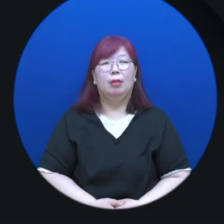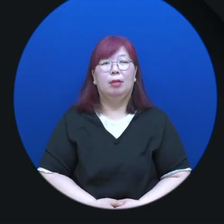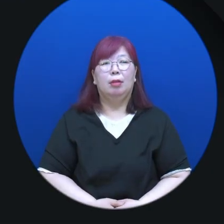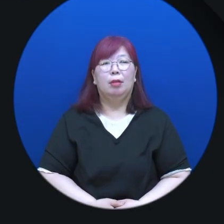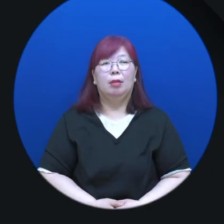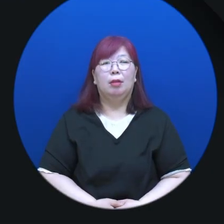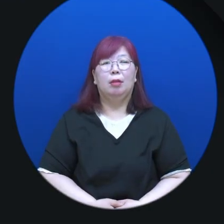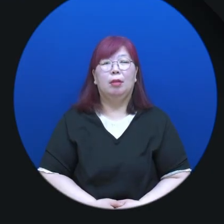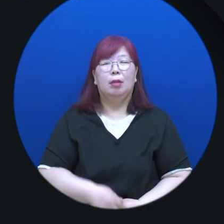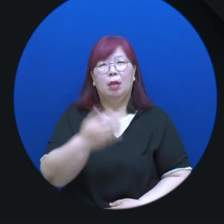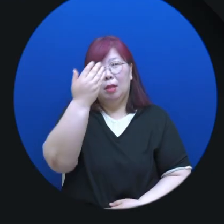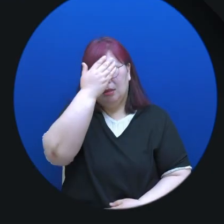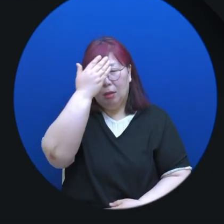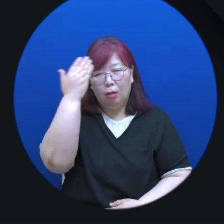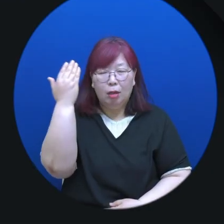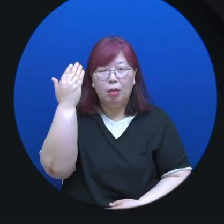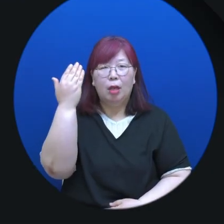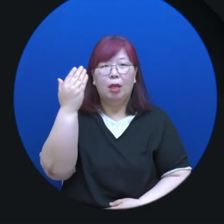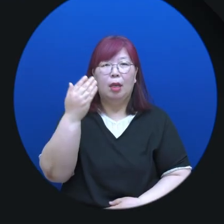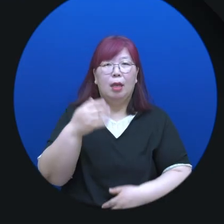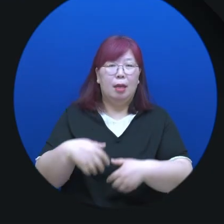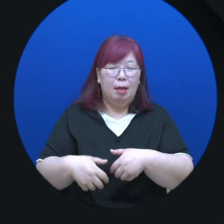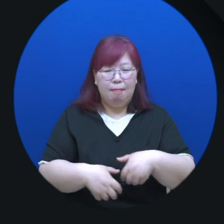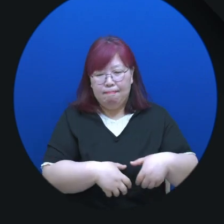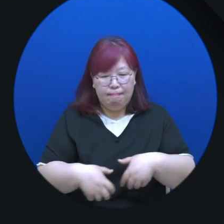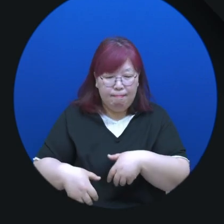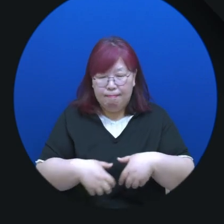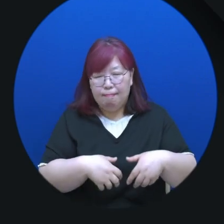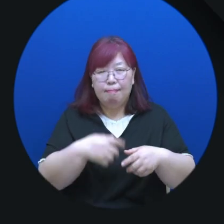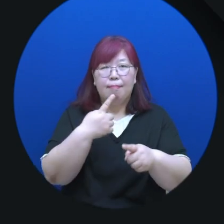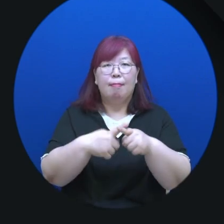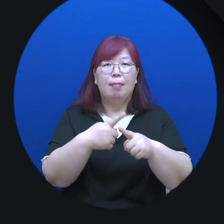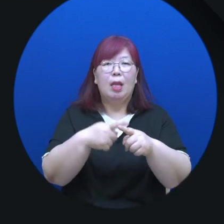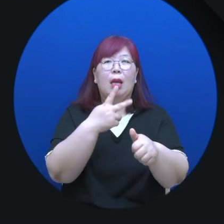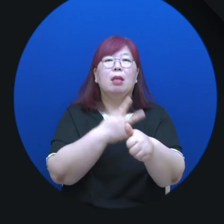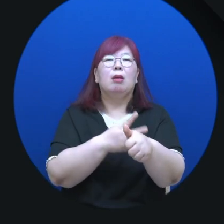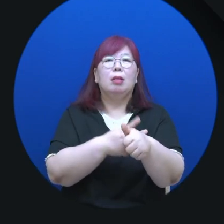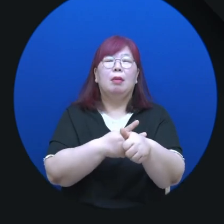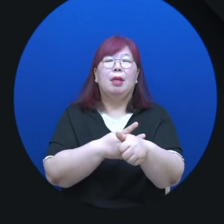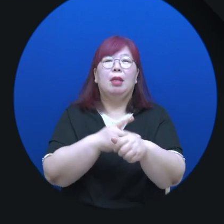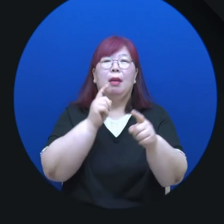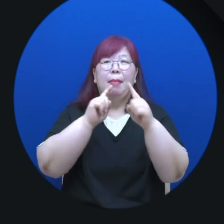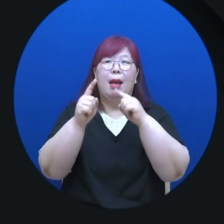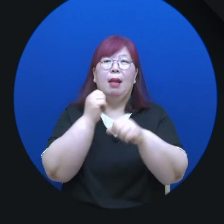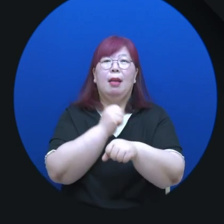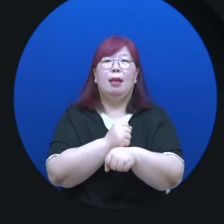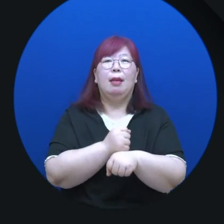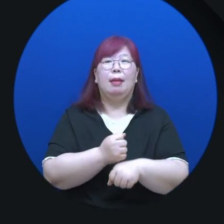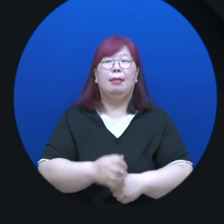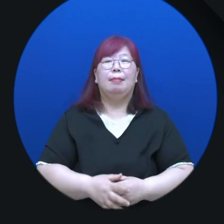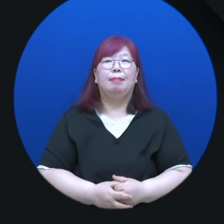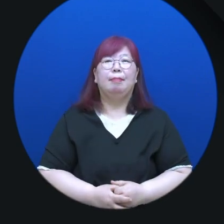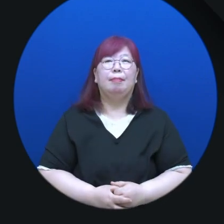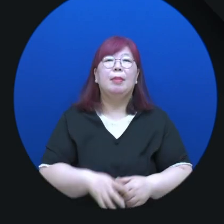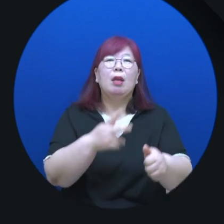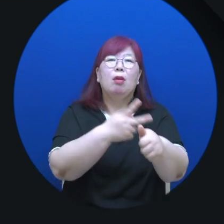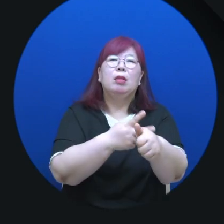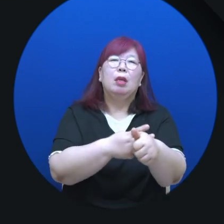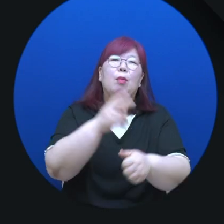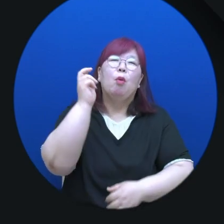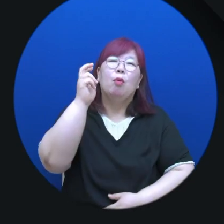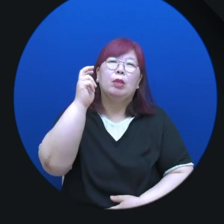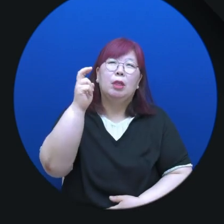이 청년이 한참을 망설이다가 선생님한테 이렇게 말을 하더라고요. 선생님,